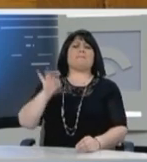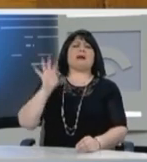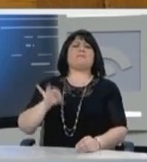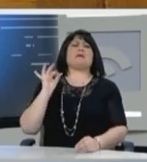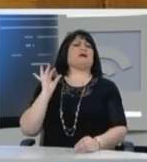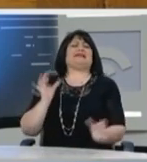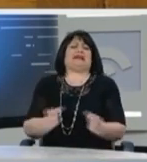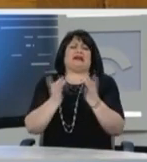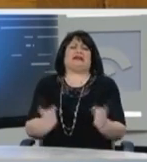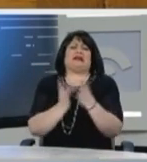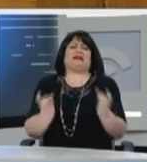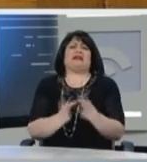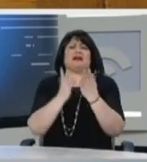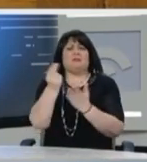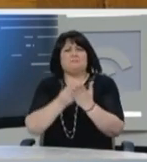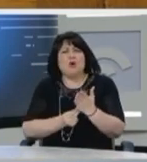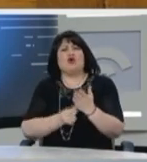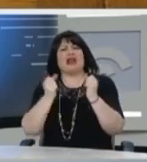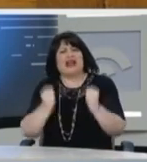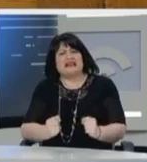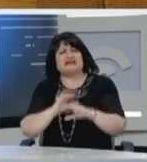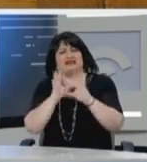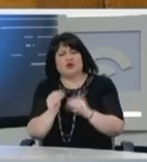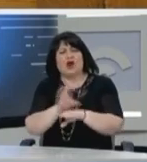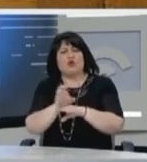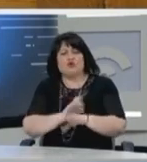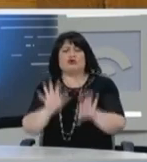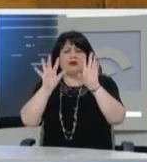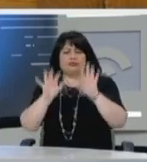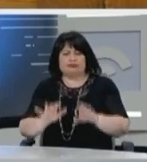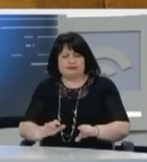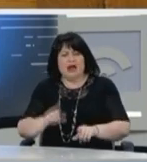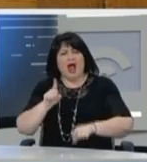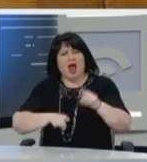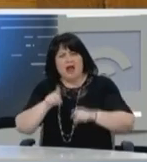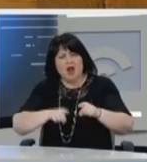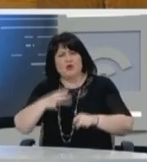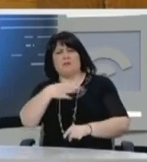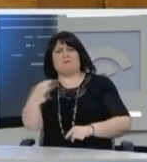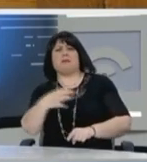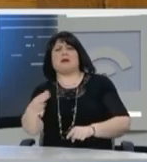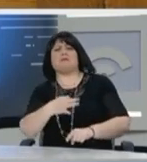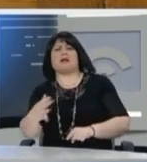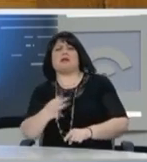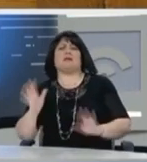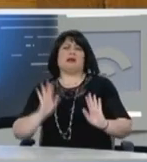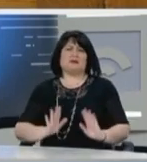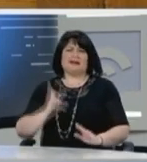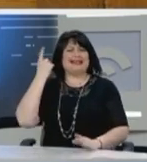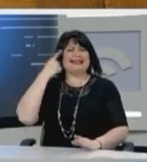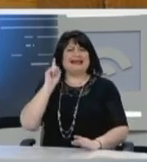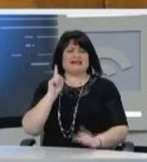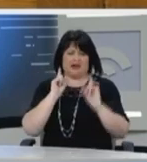τυφλό σύστημα να γράφεις τα μόρια σου, την κατάστασή σου και αναλόγως να εισέρχεσαι. Να μην ξέρει αυτός